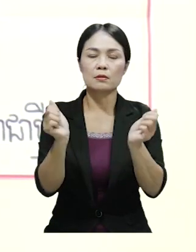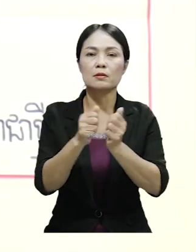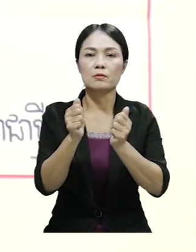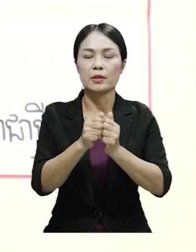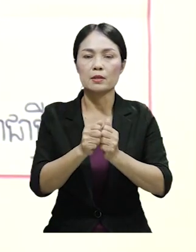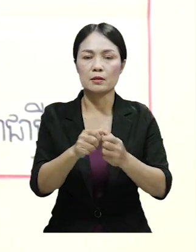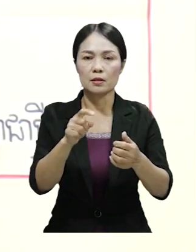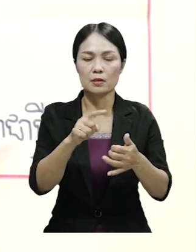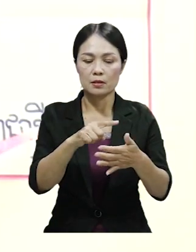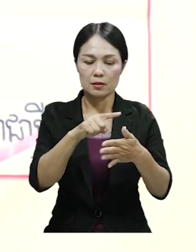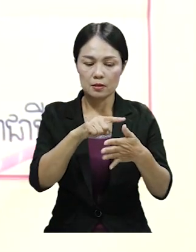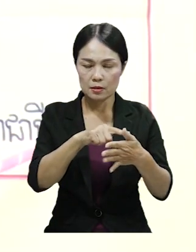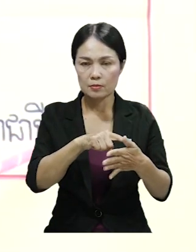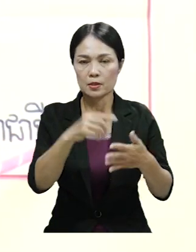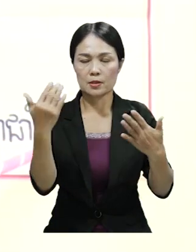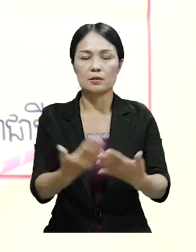គោះខាងក្រោយខ្នងរួចចាប់គោះពីទី 1